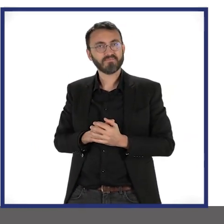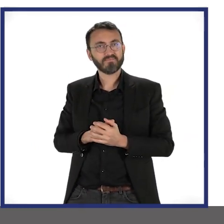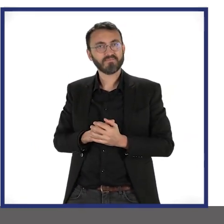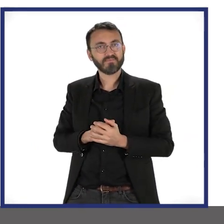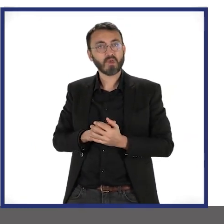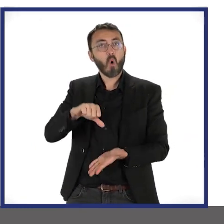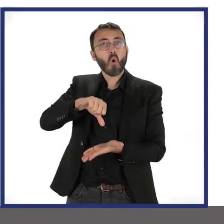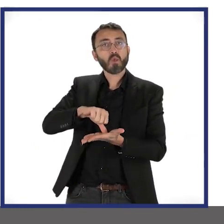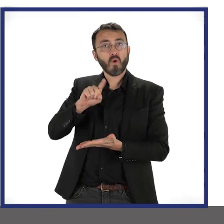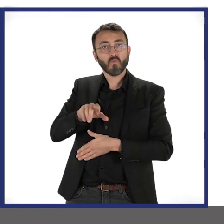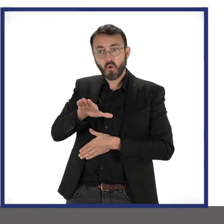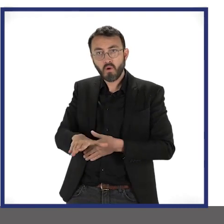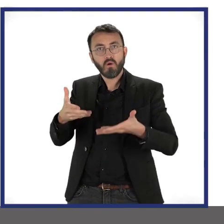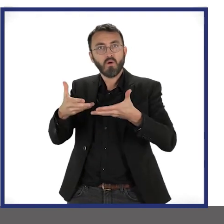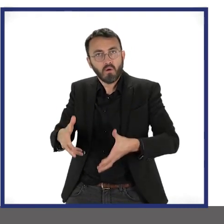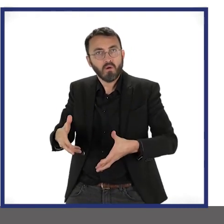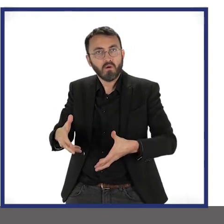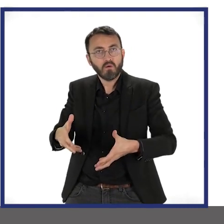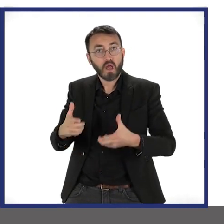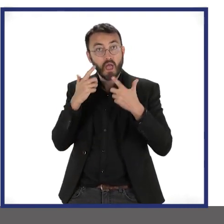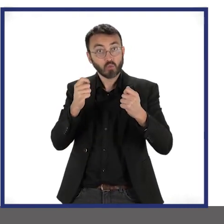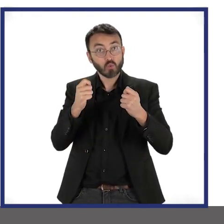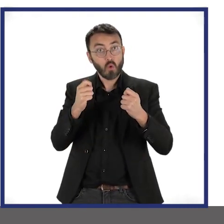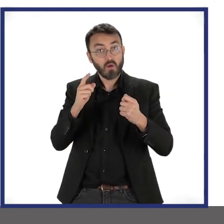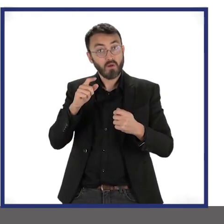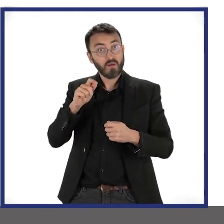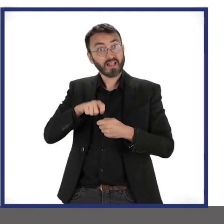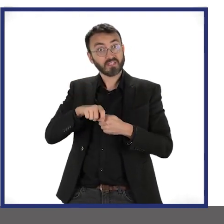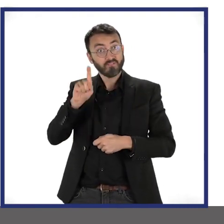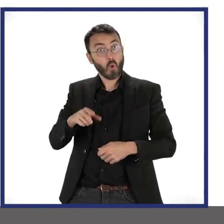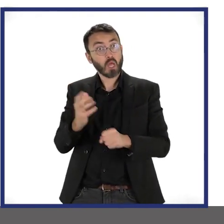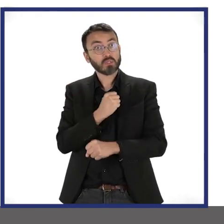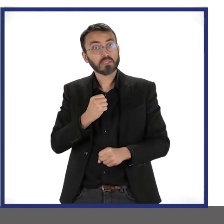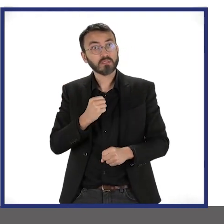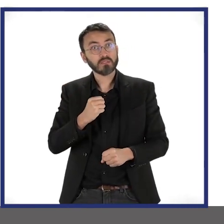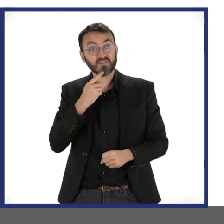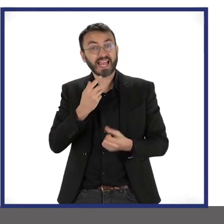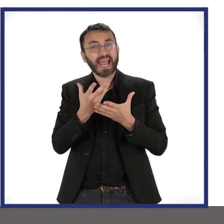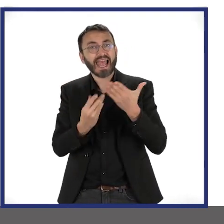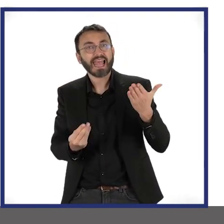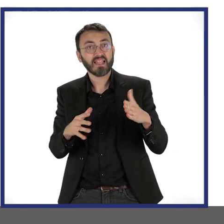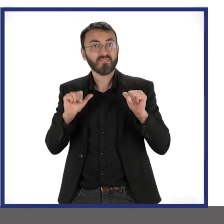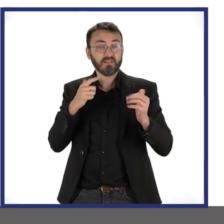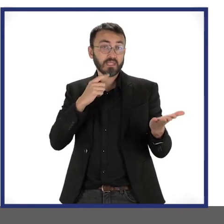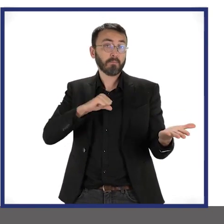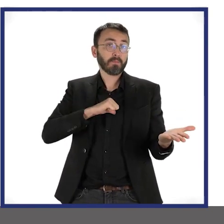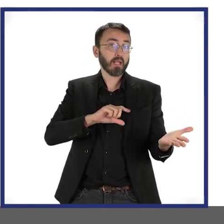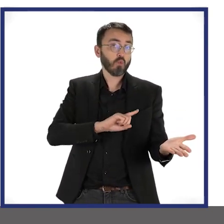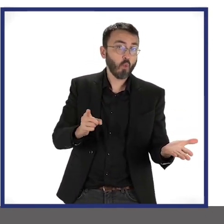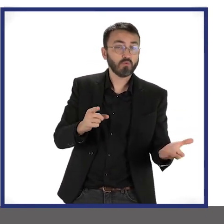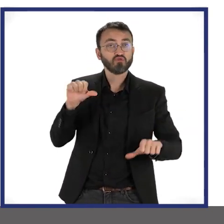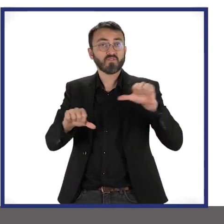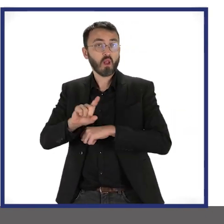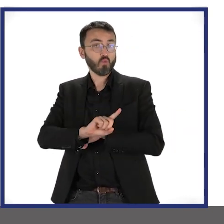Comme ceci. Tapotez au milieu pour faire un creux. Attention, pour que le test soit réussi, aucun contact avec un liquide.